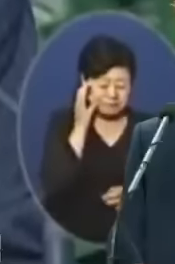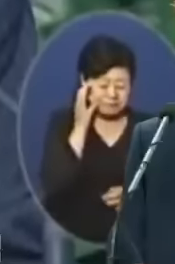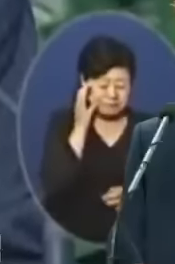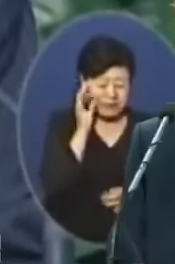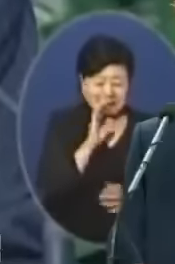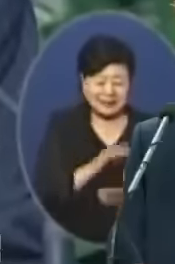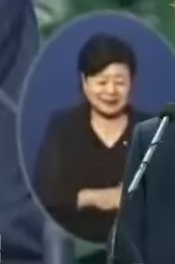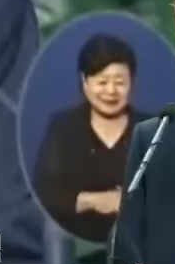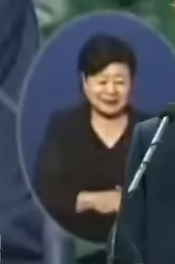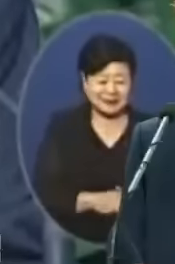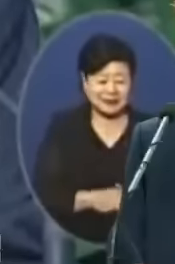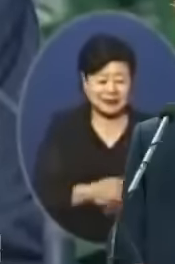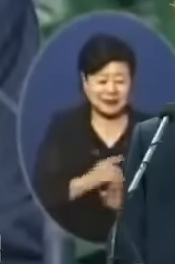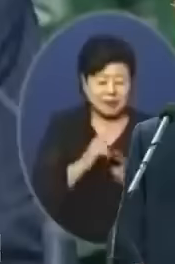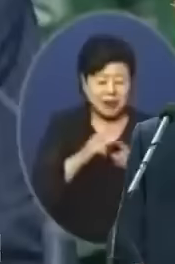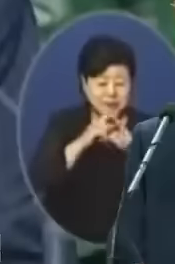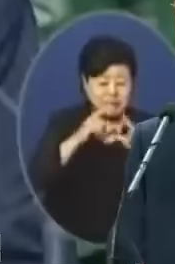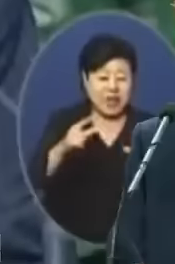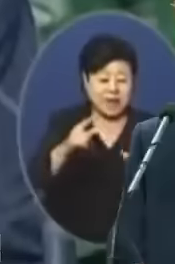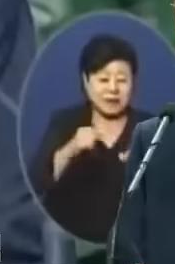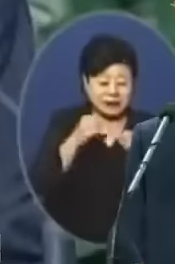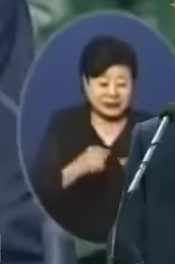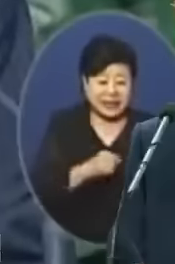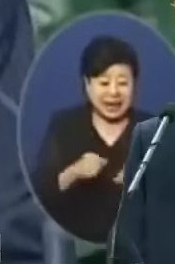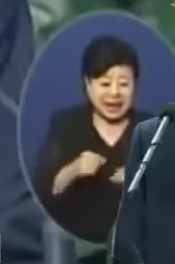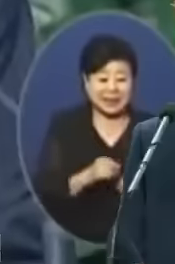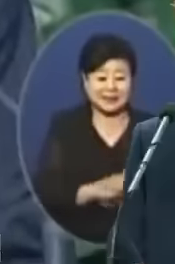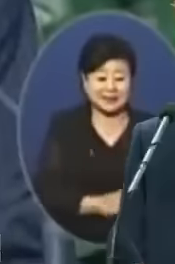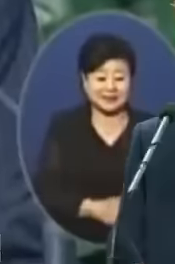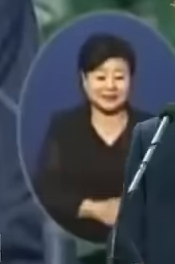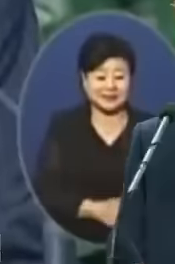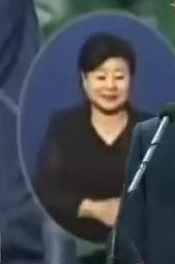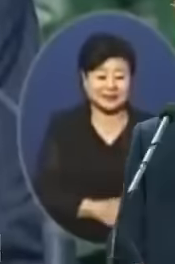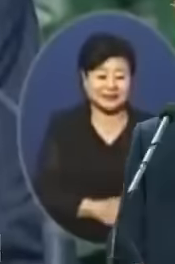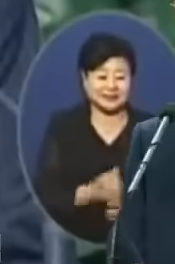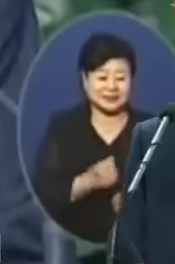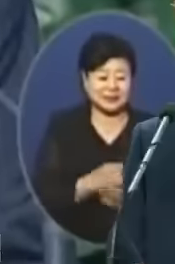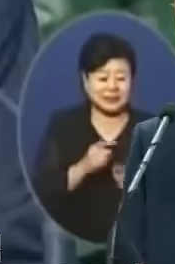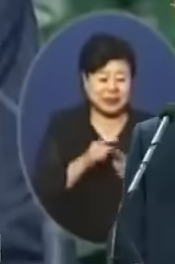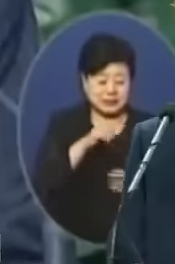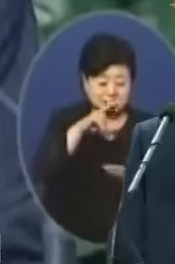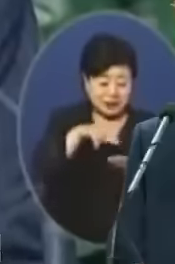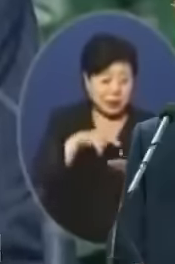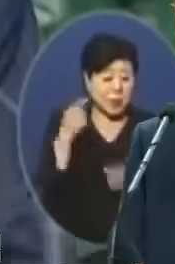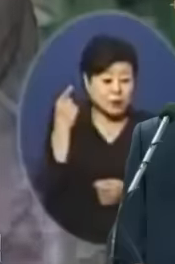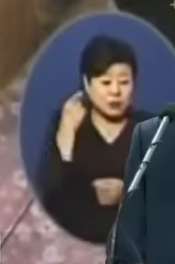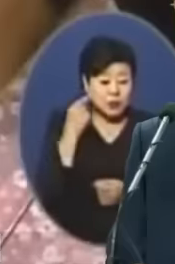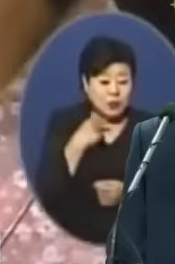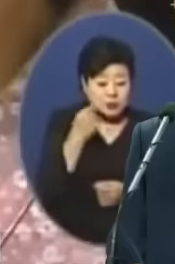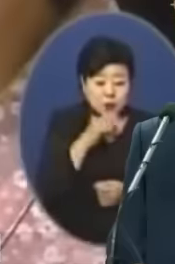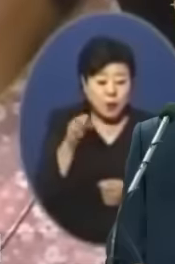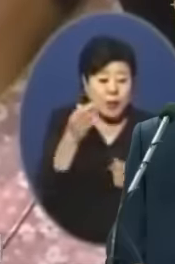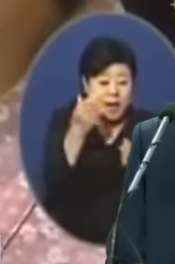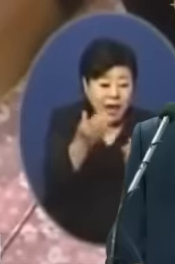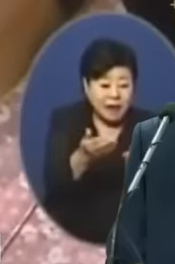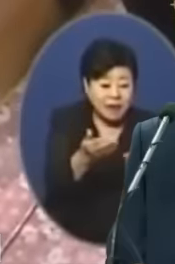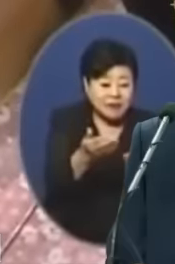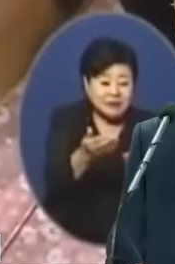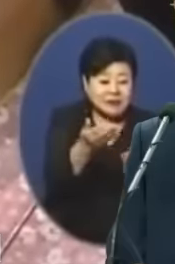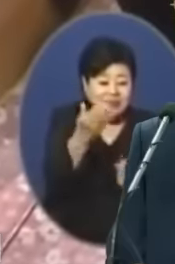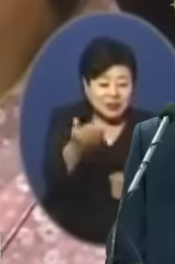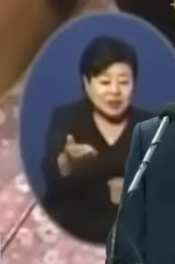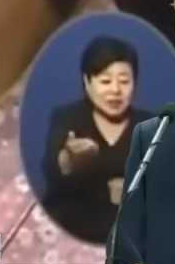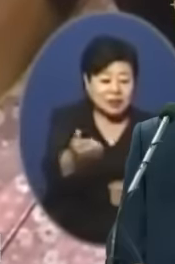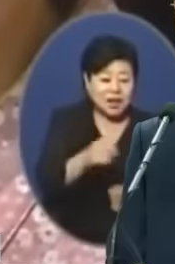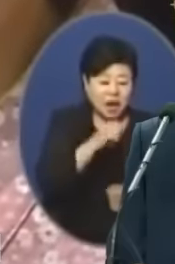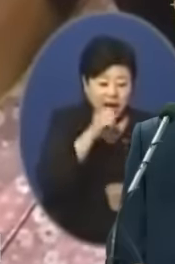남아있지만 말을 하면 살아서 여러분 가운데 역사하기 시작하는 것입니다. 그러므로 성경을 읽고 듣고 입술로 고백하는 것은